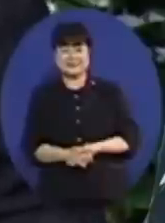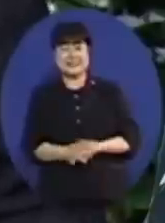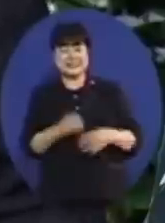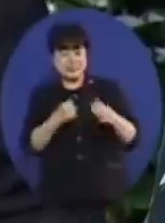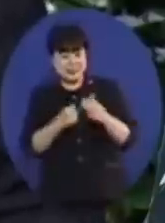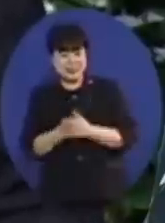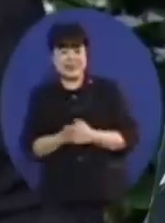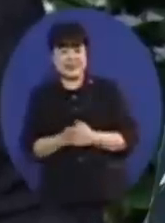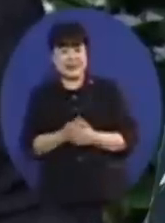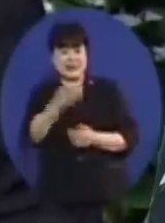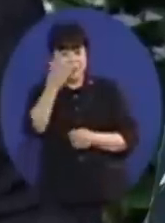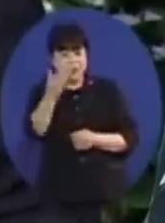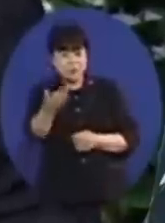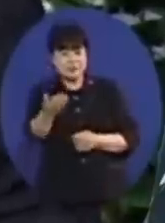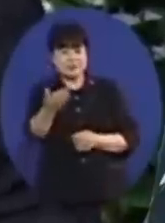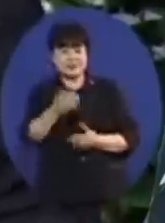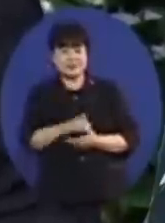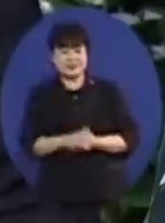그러므로 여러분